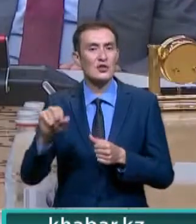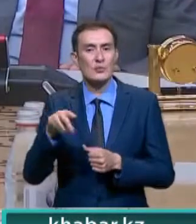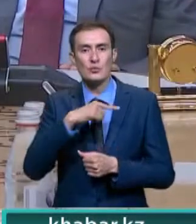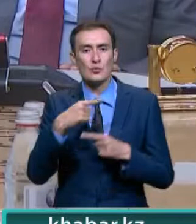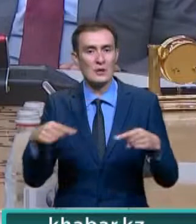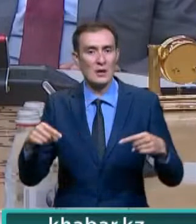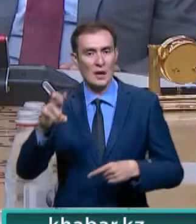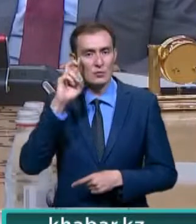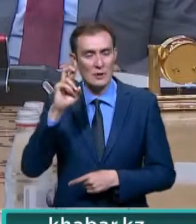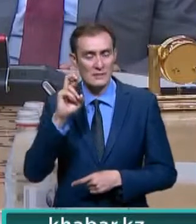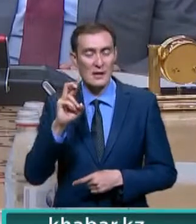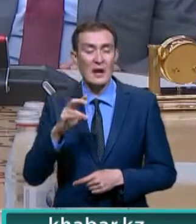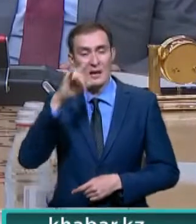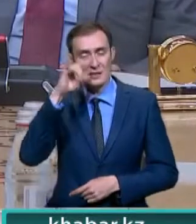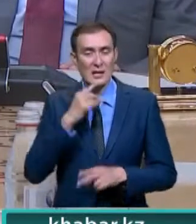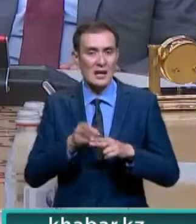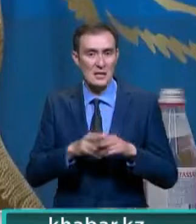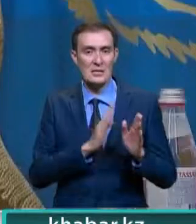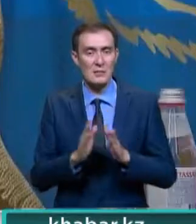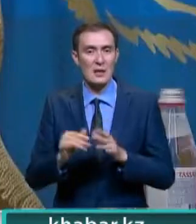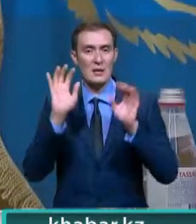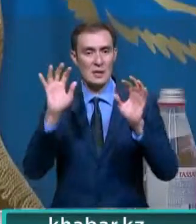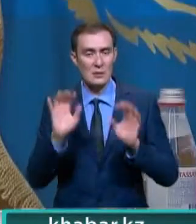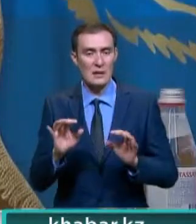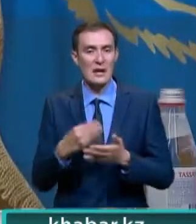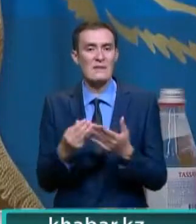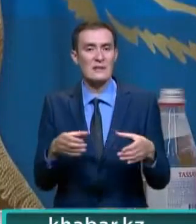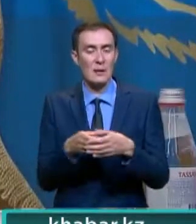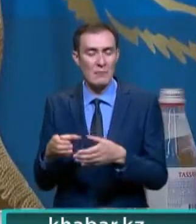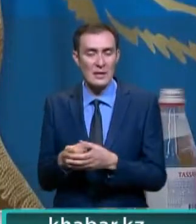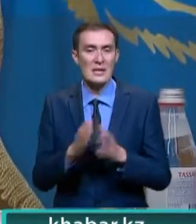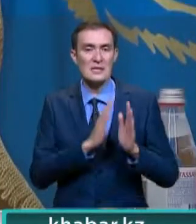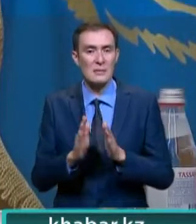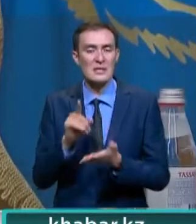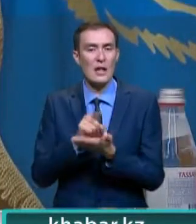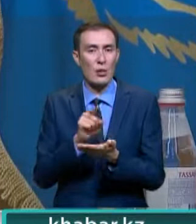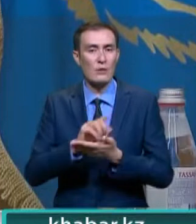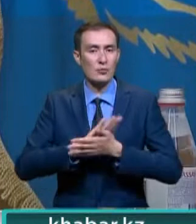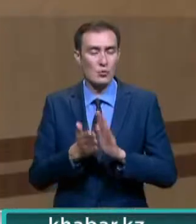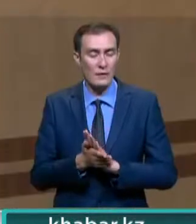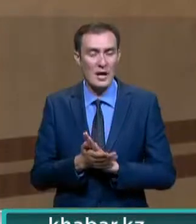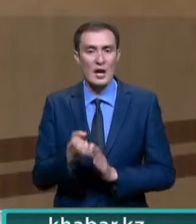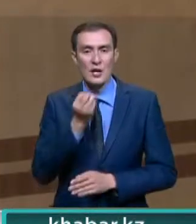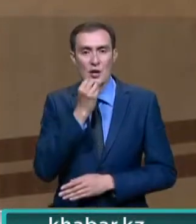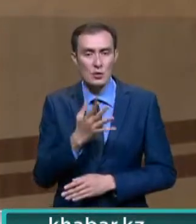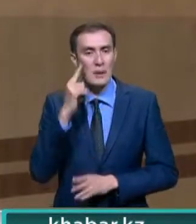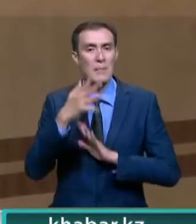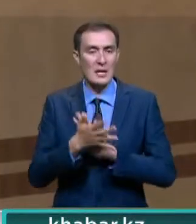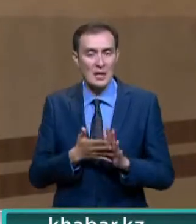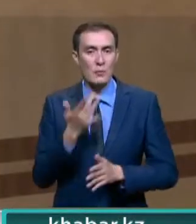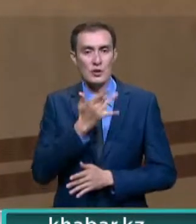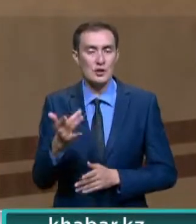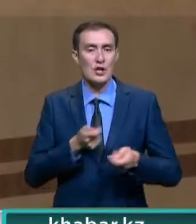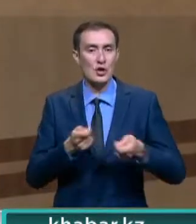работает Glencore. Казахстан – это стабильное законодательство для инвесторов, стабильность налогового режима, надежный и предсказуемый